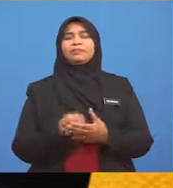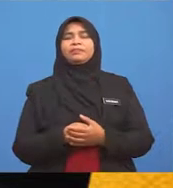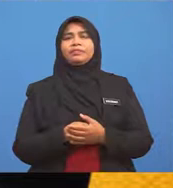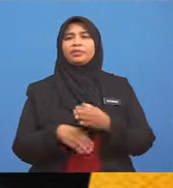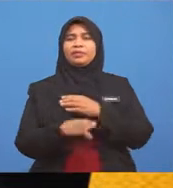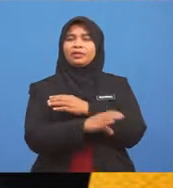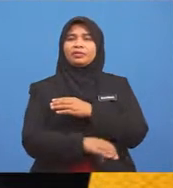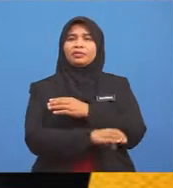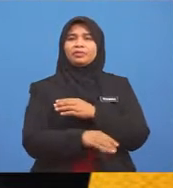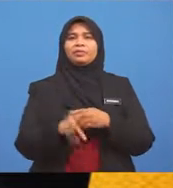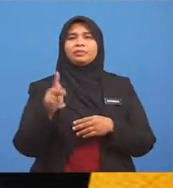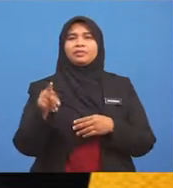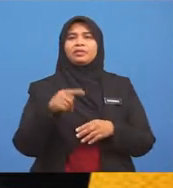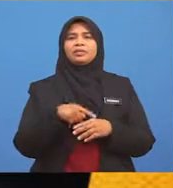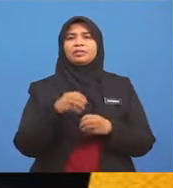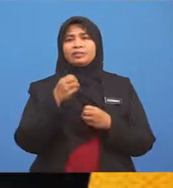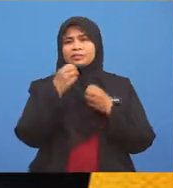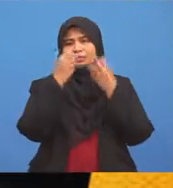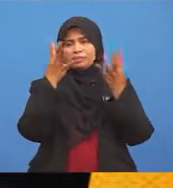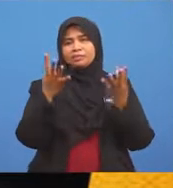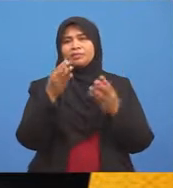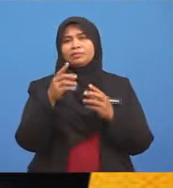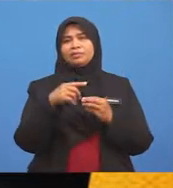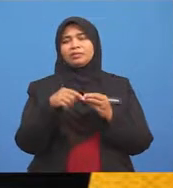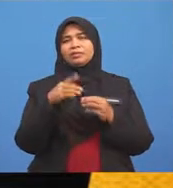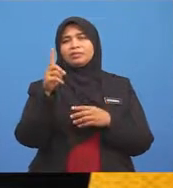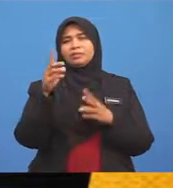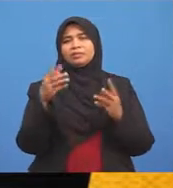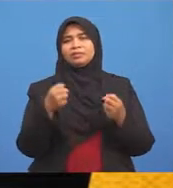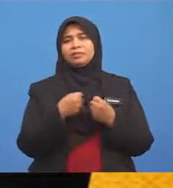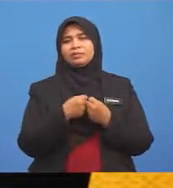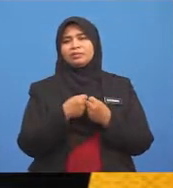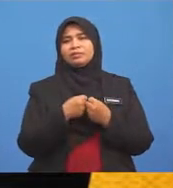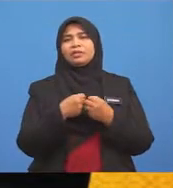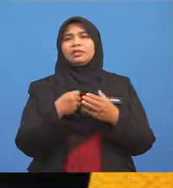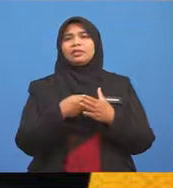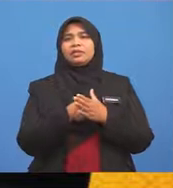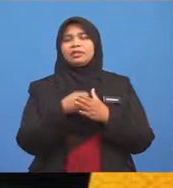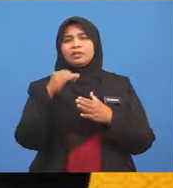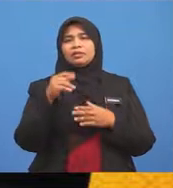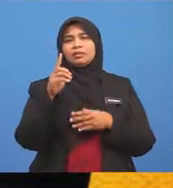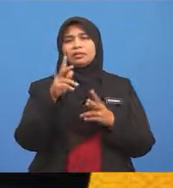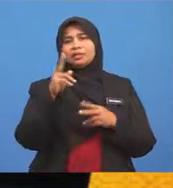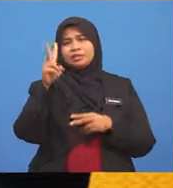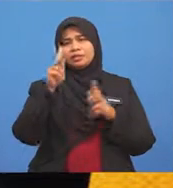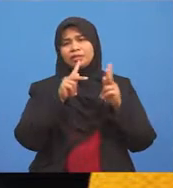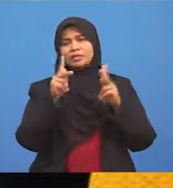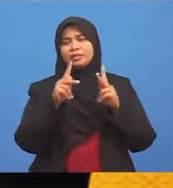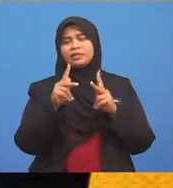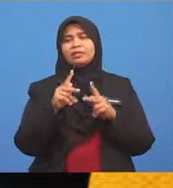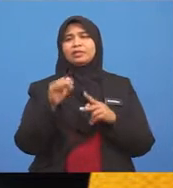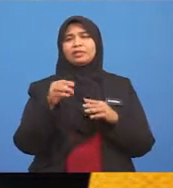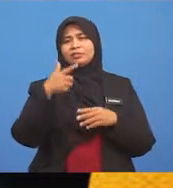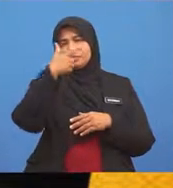Negara pernah digemparkan dengan satu kemalangan yang melibatkan dua buah kereta yang